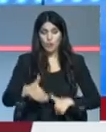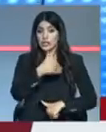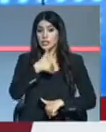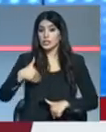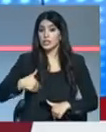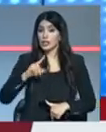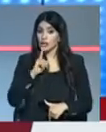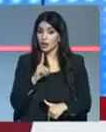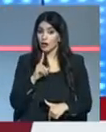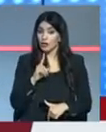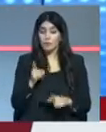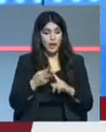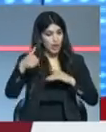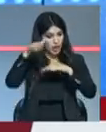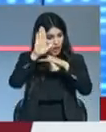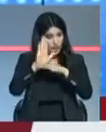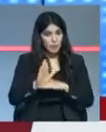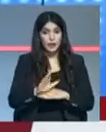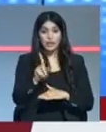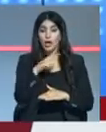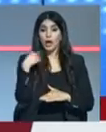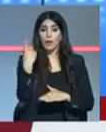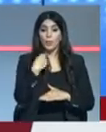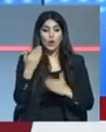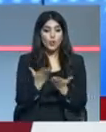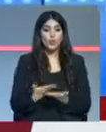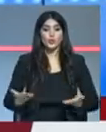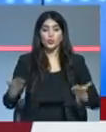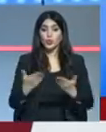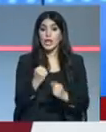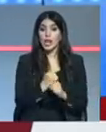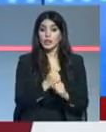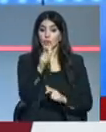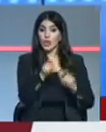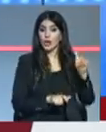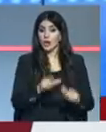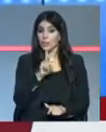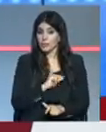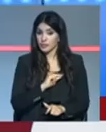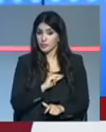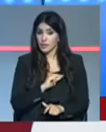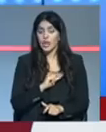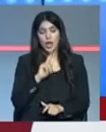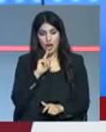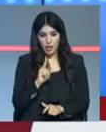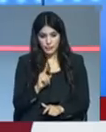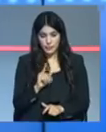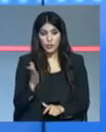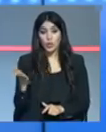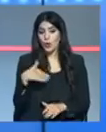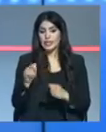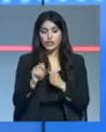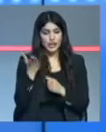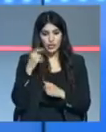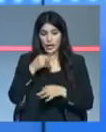بما يكفل اه اه اه حسن الظروف اللي فيها الامنيين وانا هنا رجعت بيكم عنها لما جرى يوم السبت